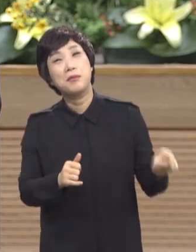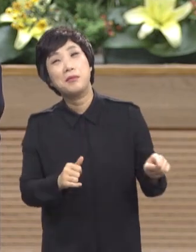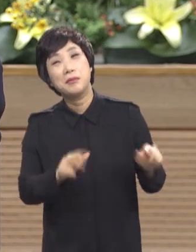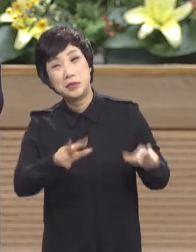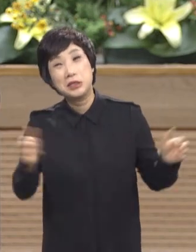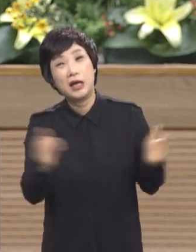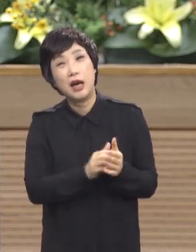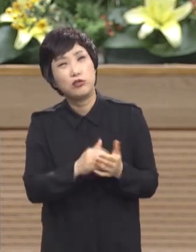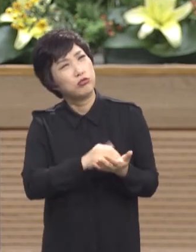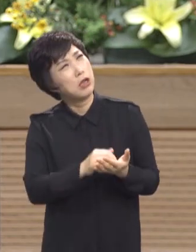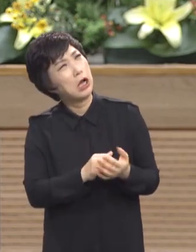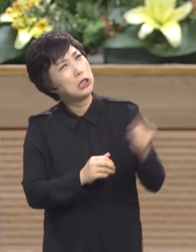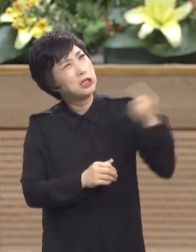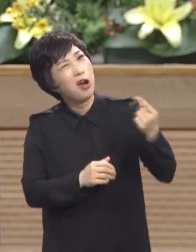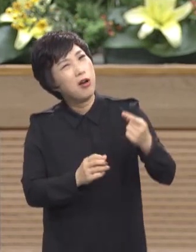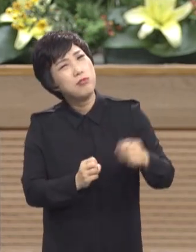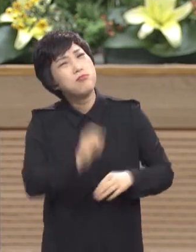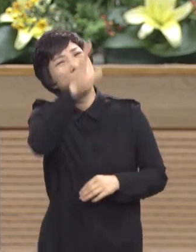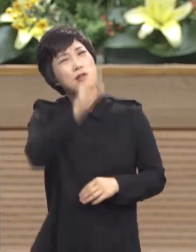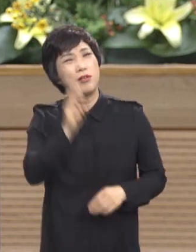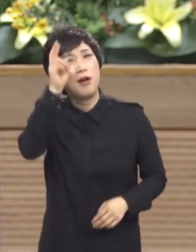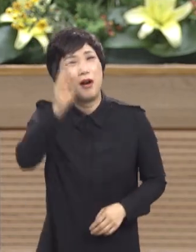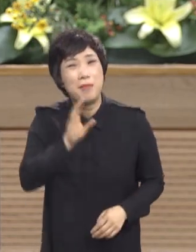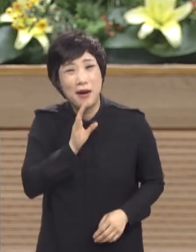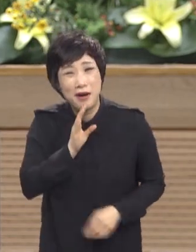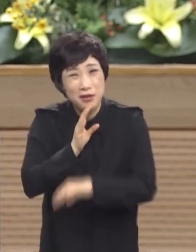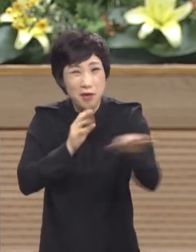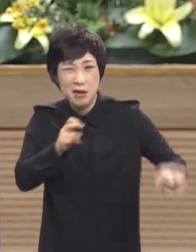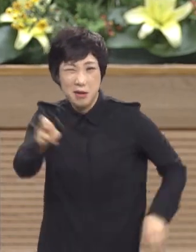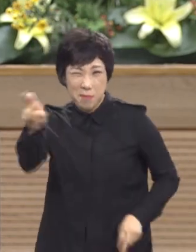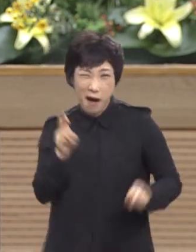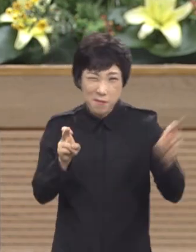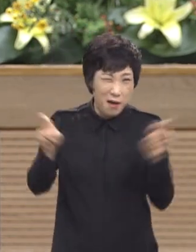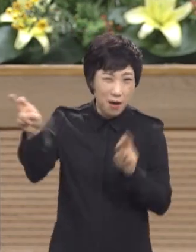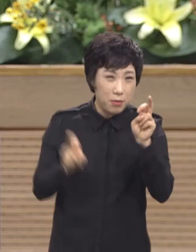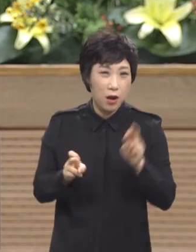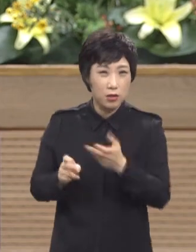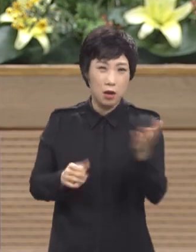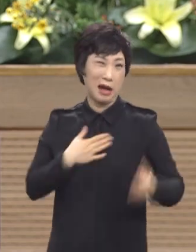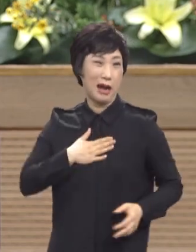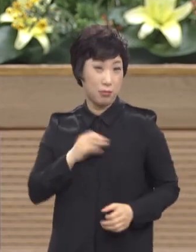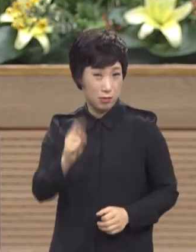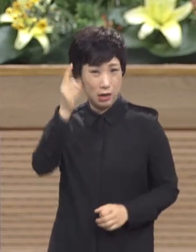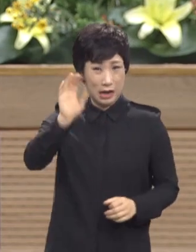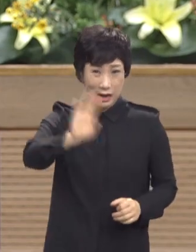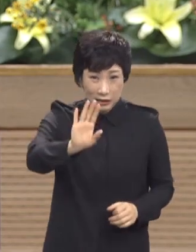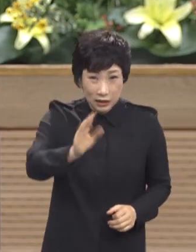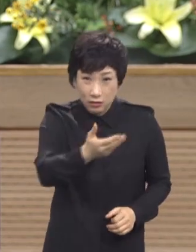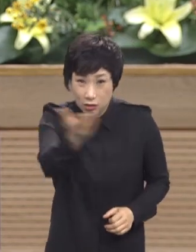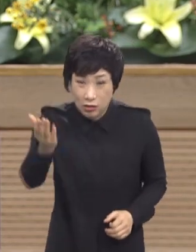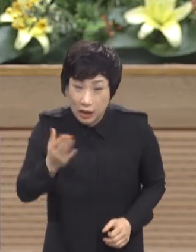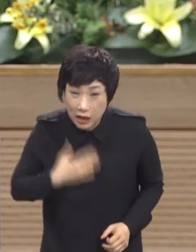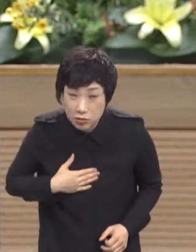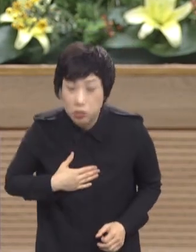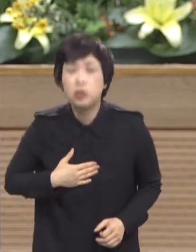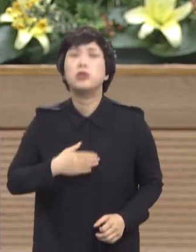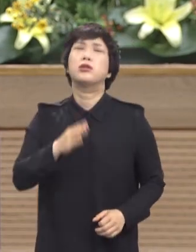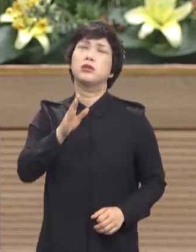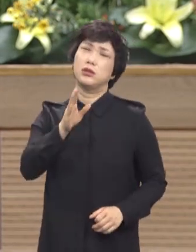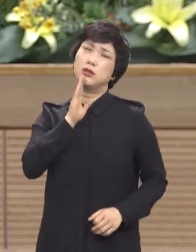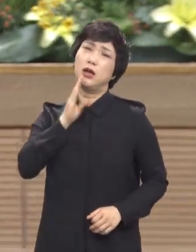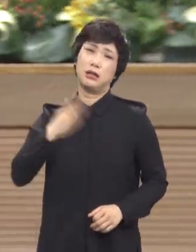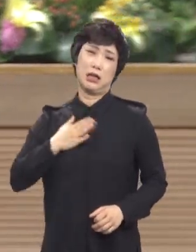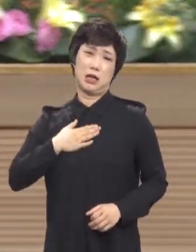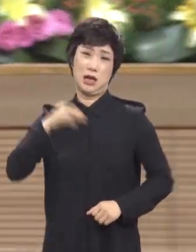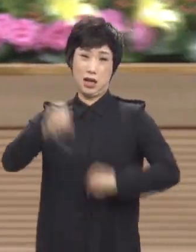다 우리는 호언장담하는 것은 순간의 감정이 되면 안 돼요. 진짜 행동할 진리가